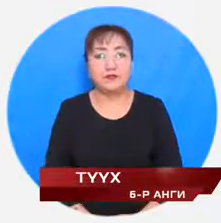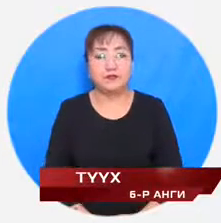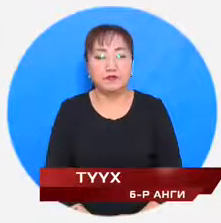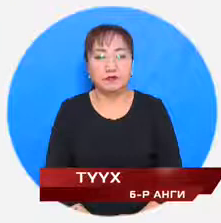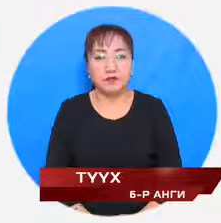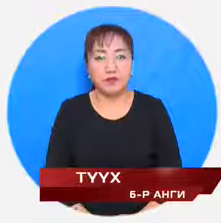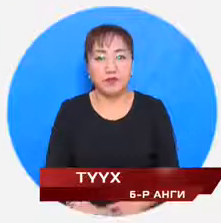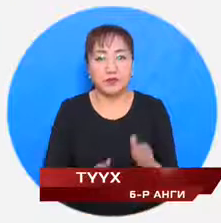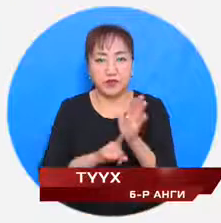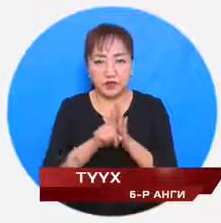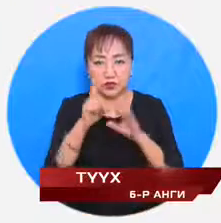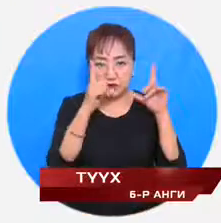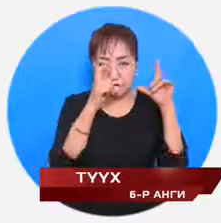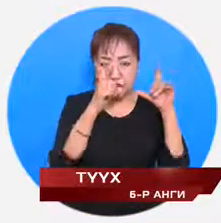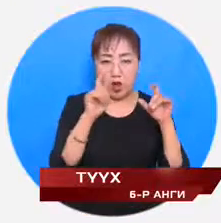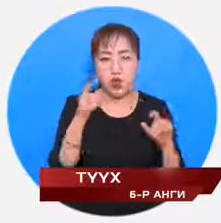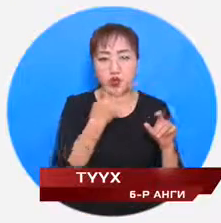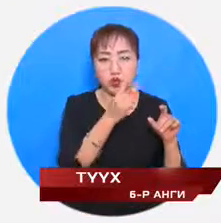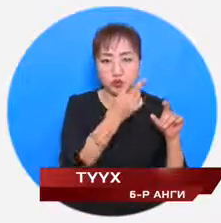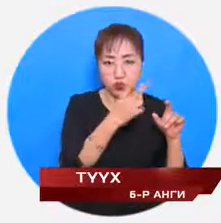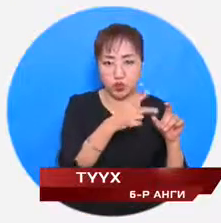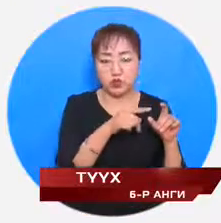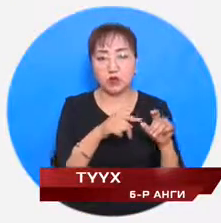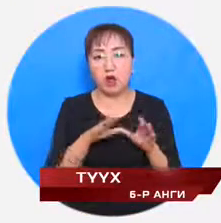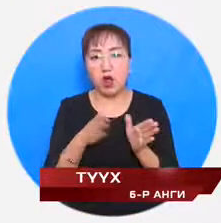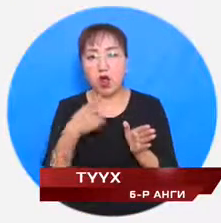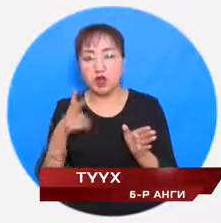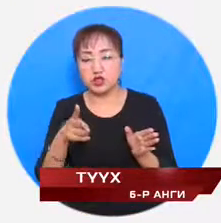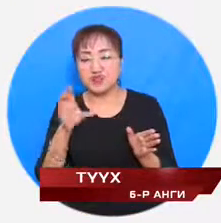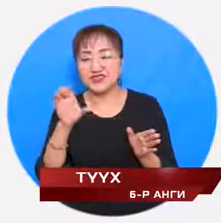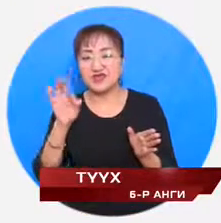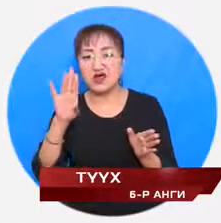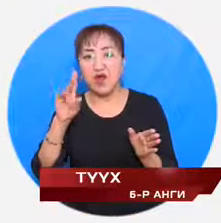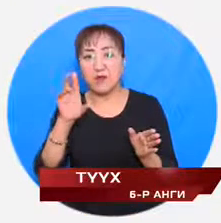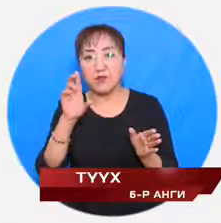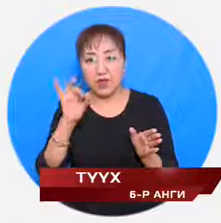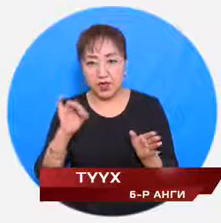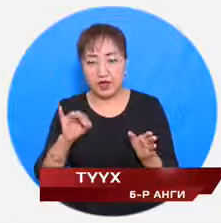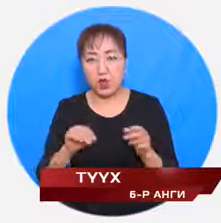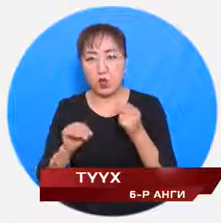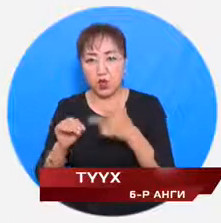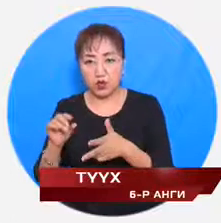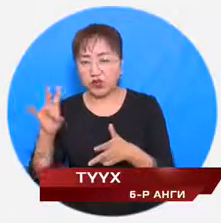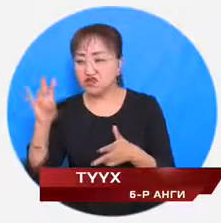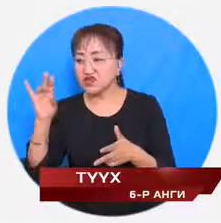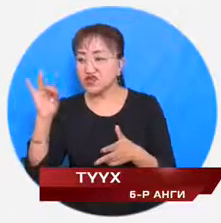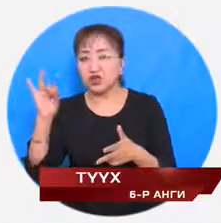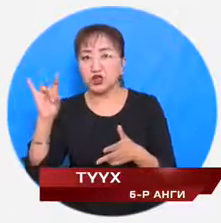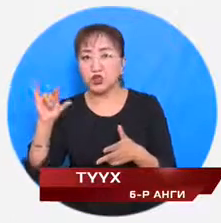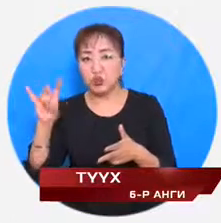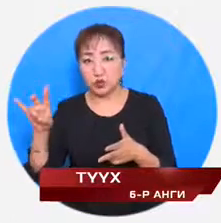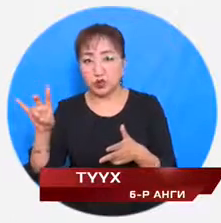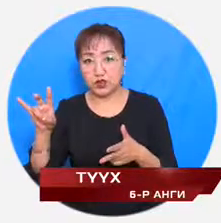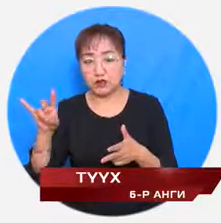За эхний зураг бол хүннү, хоёр дахь зураг нь Сямби улс, гурав дахь нь Жужаан буюу Нэрунгийн газрын зураг